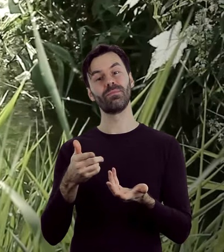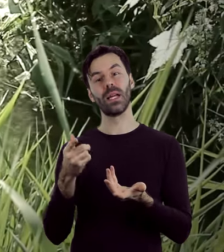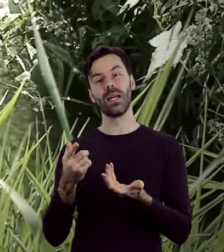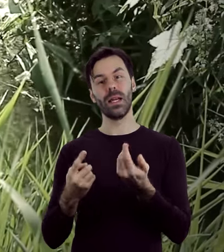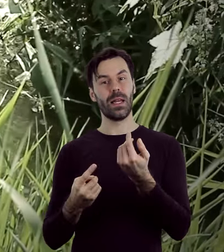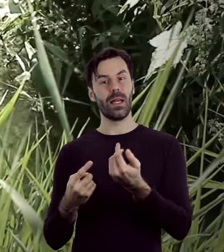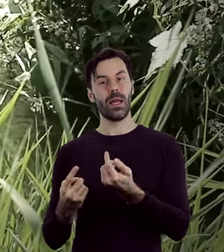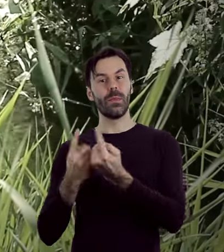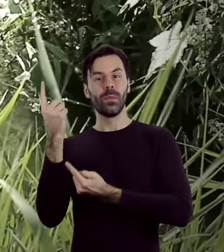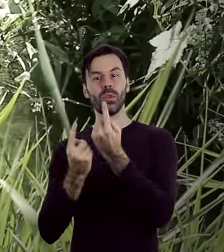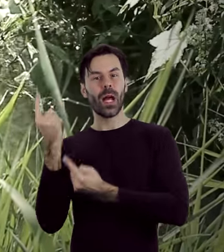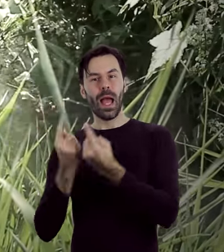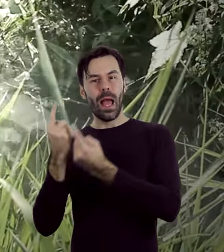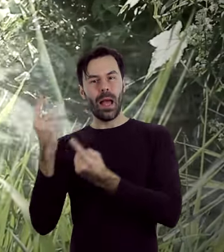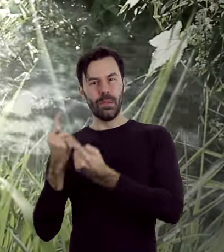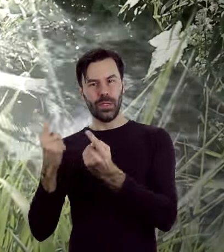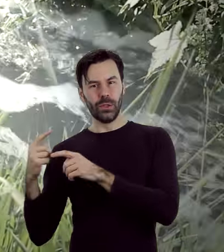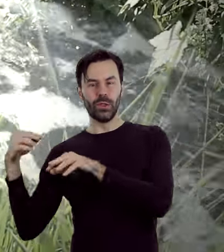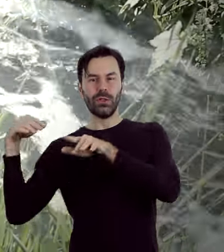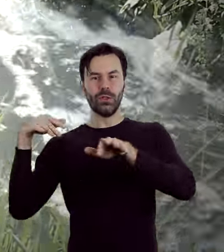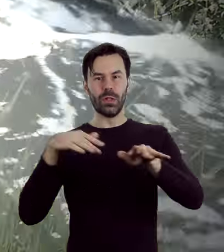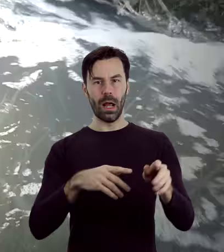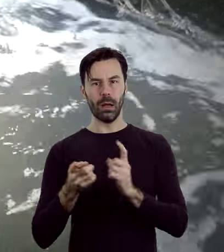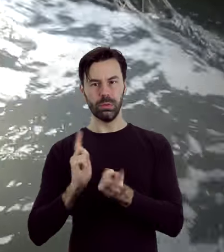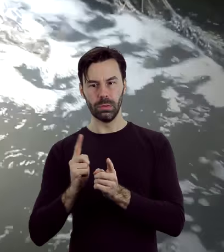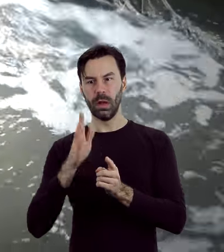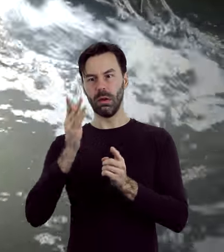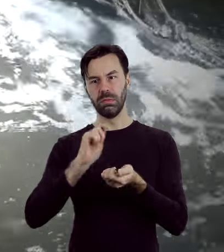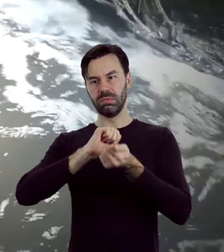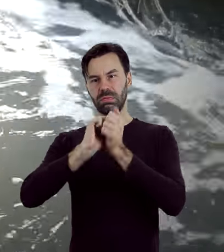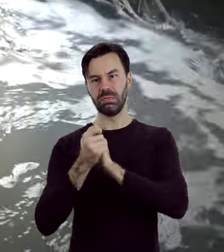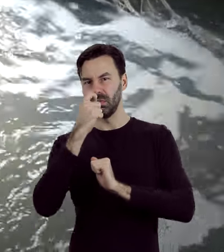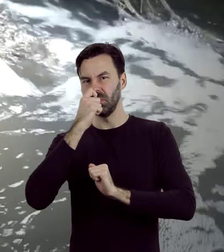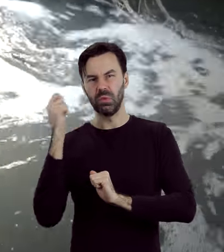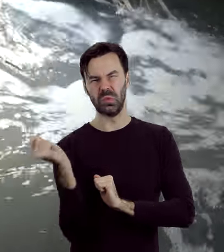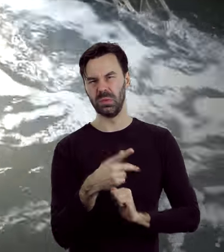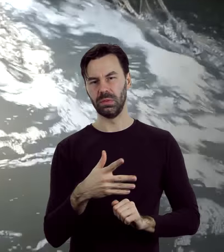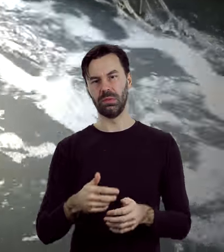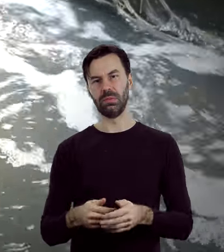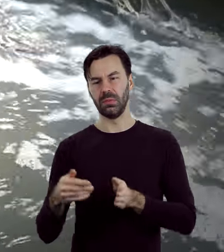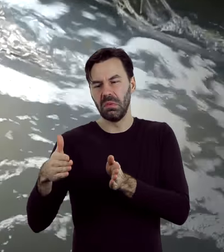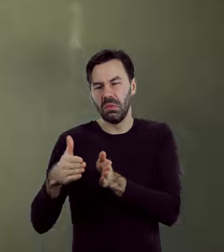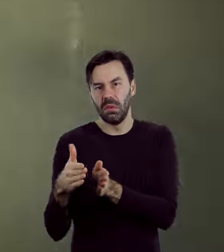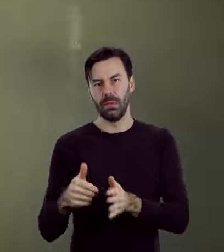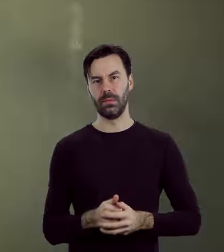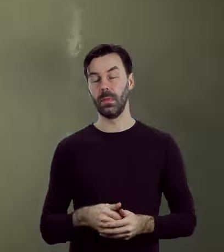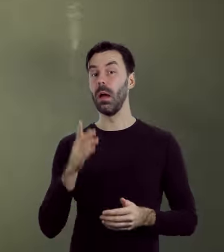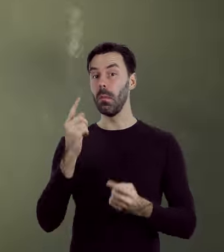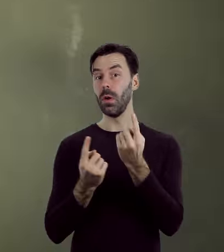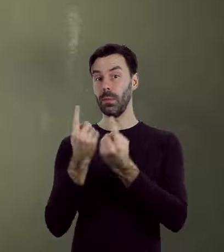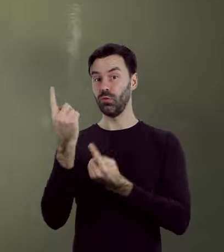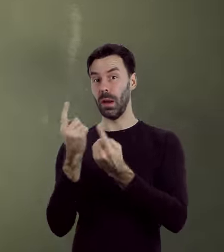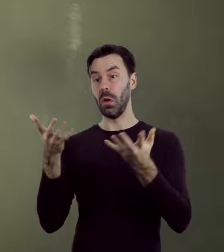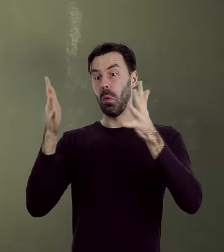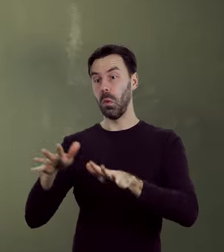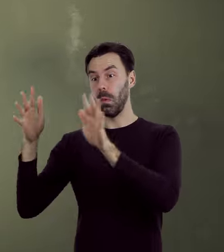przemysł wyeksploatował rzekę i niegdyś wartki strumień przemienił się w cuchnący ściek. Po upadku